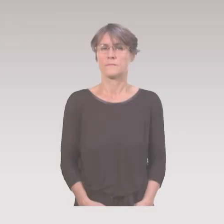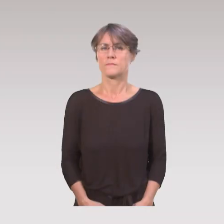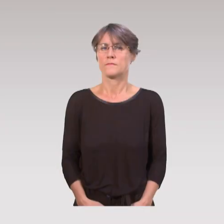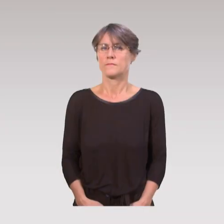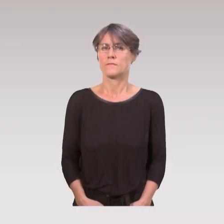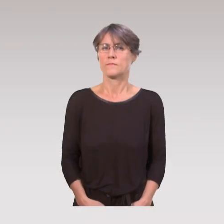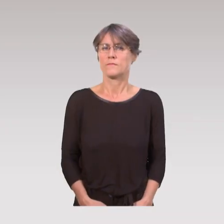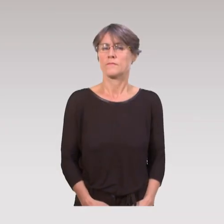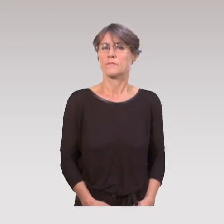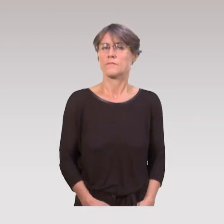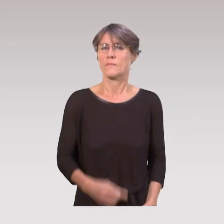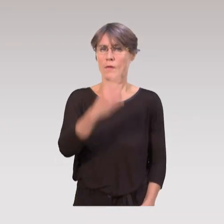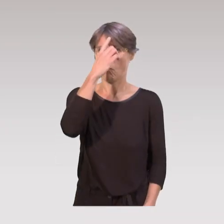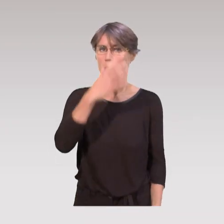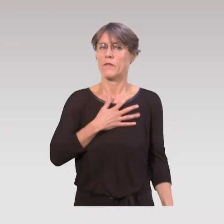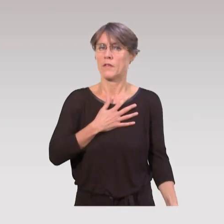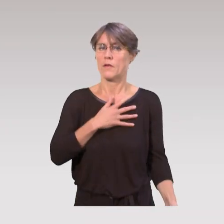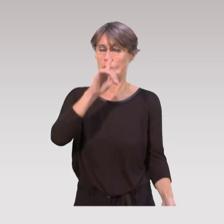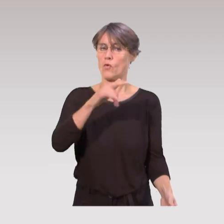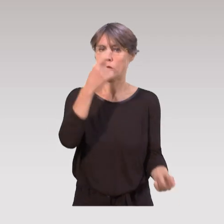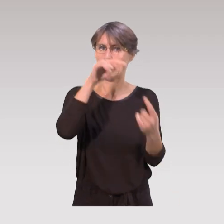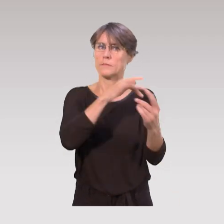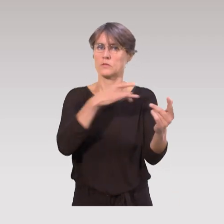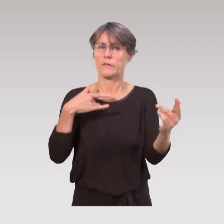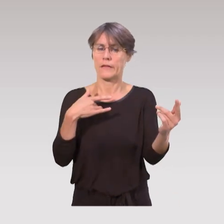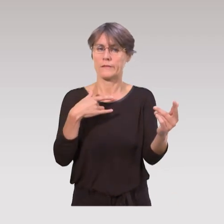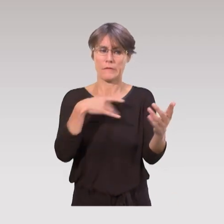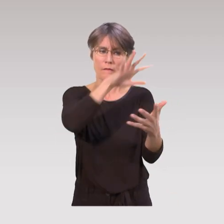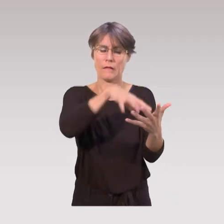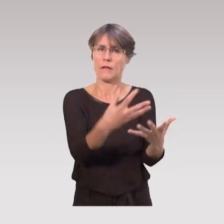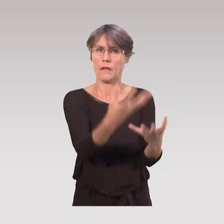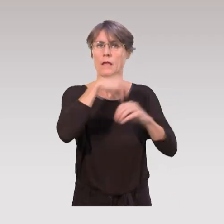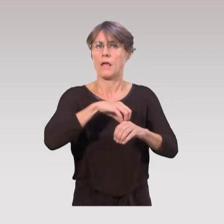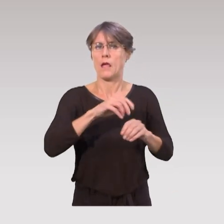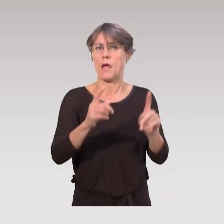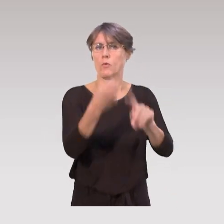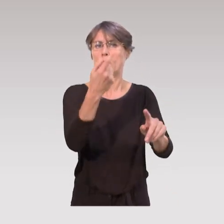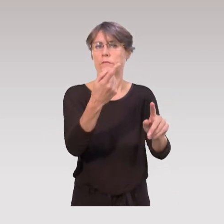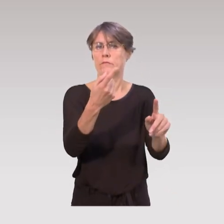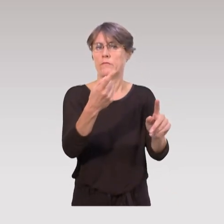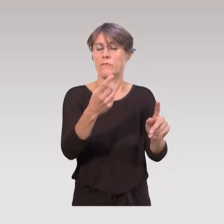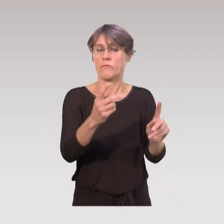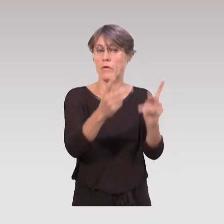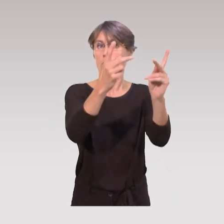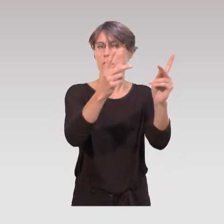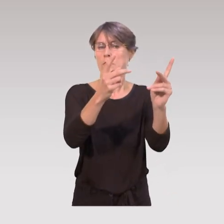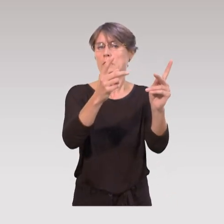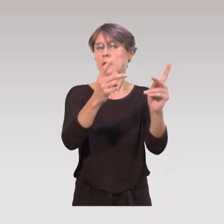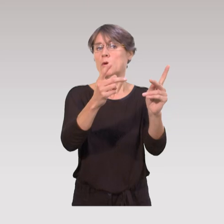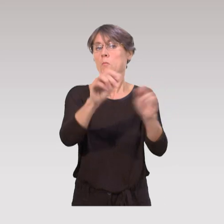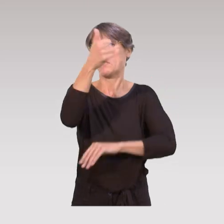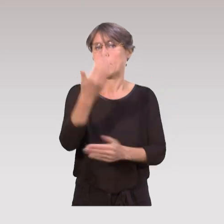Je pense qu'il faut devenir des pro-littératie en santé, des pro-LS. Je pense que la règle numéro